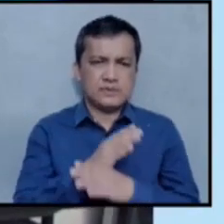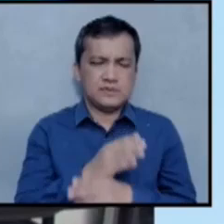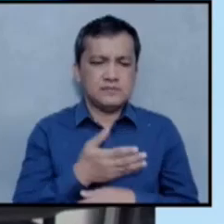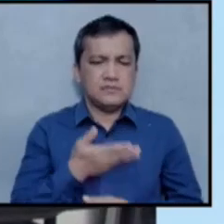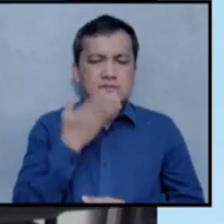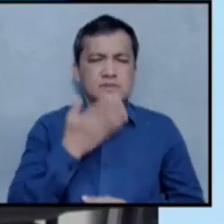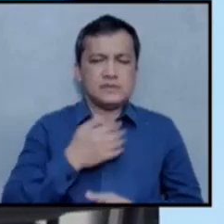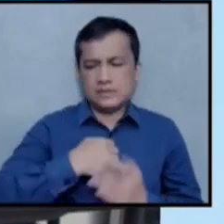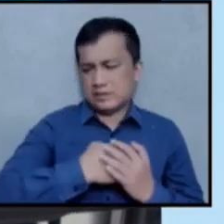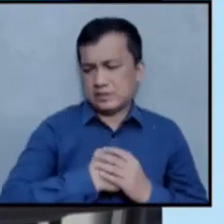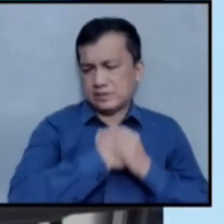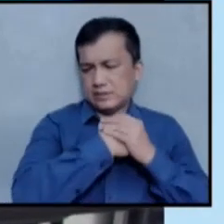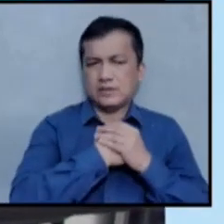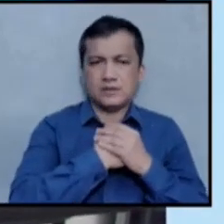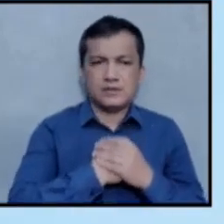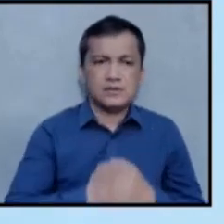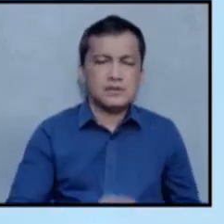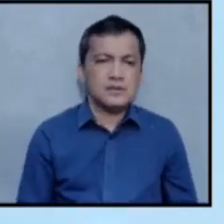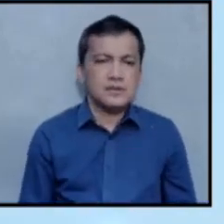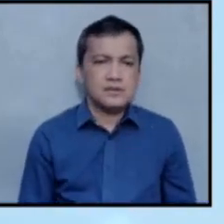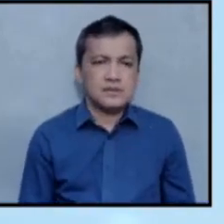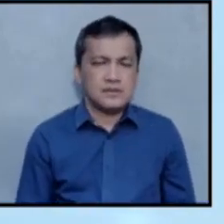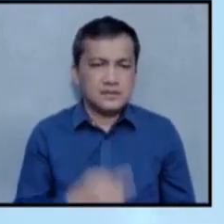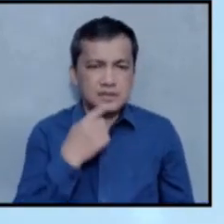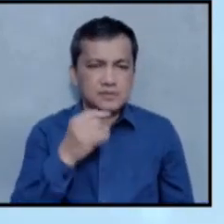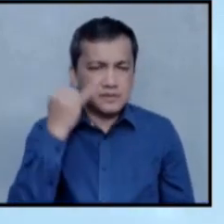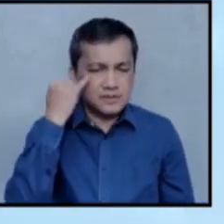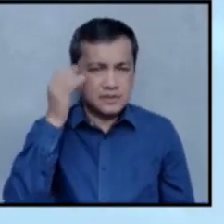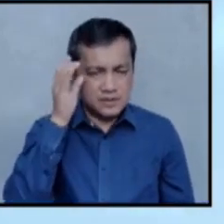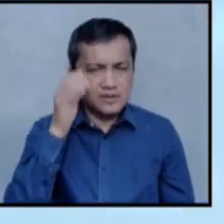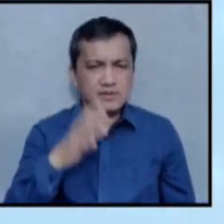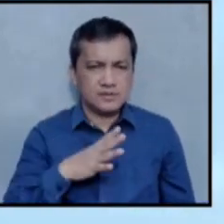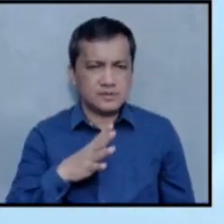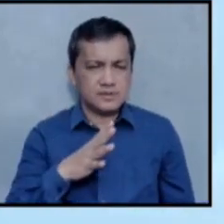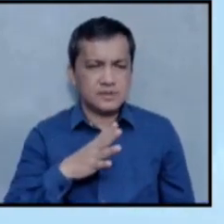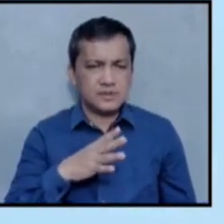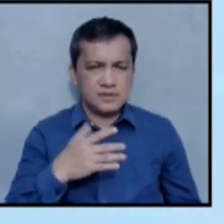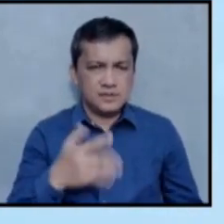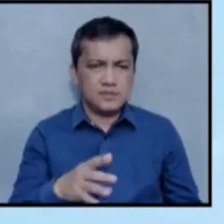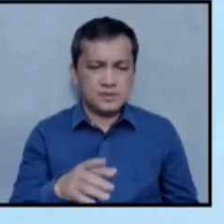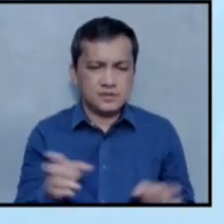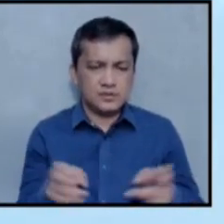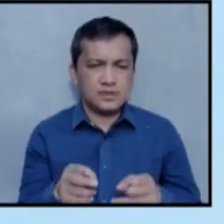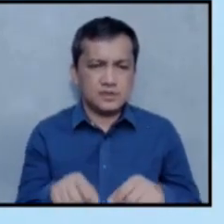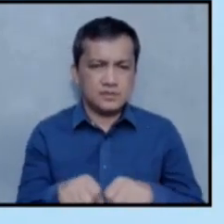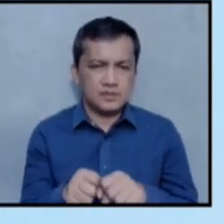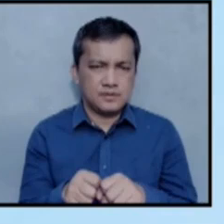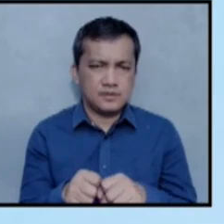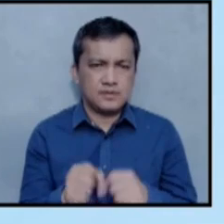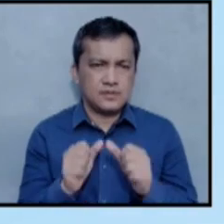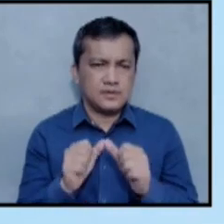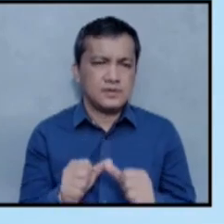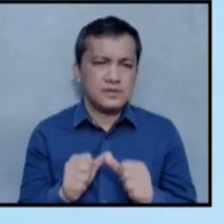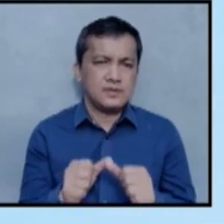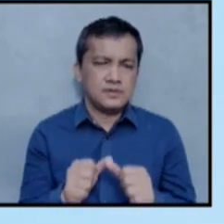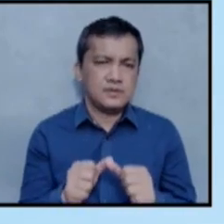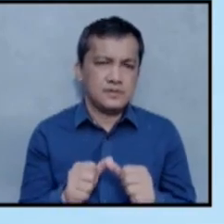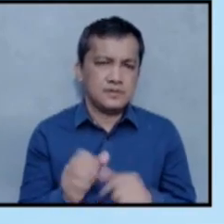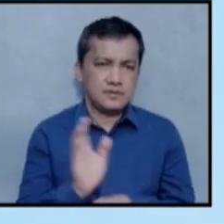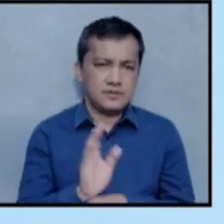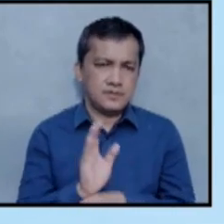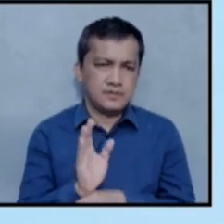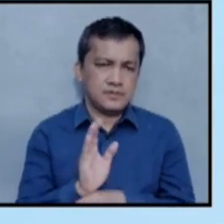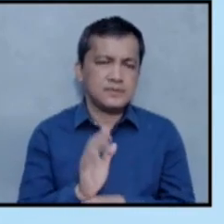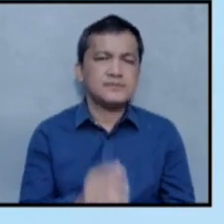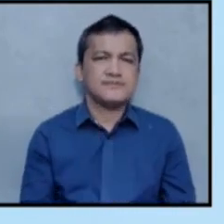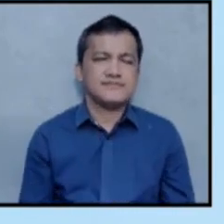siya. Nag-insist si Jackie na ayos lang siya, kaya matapos ang quick break ay pinagpatuloy ulit nila ang film sa pag-eksena or